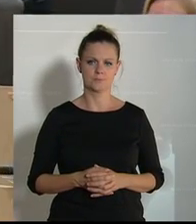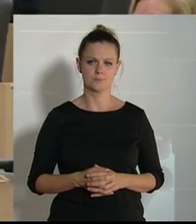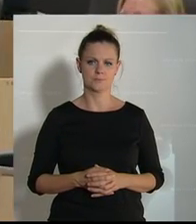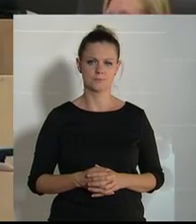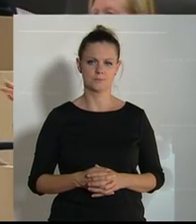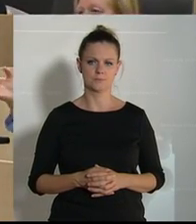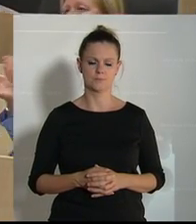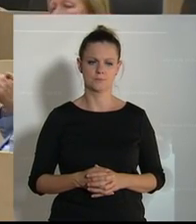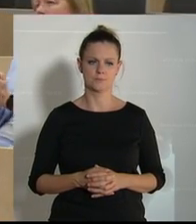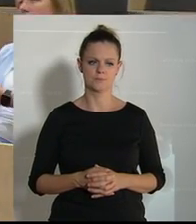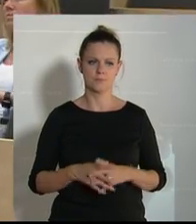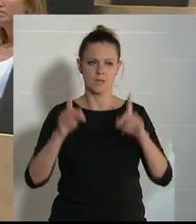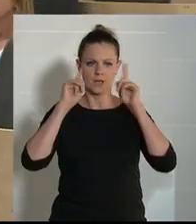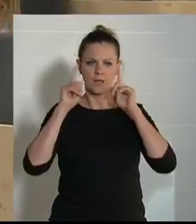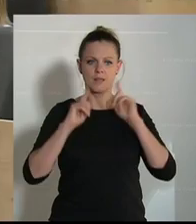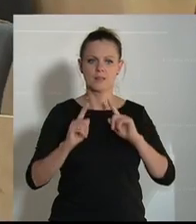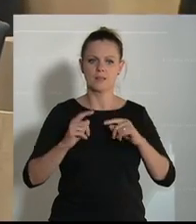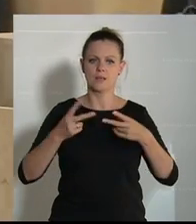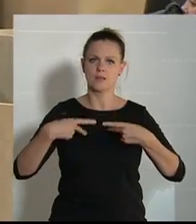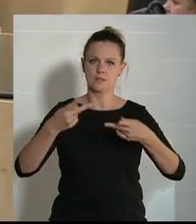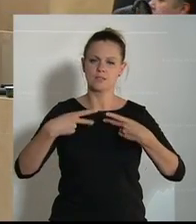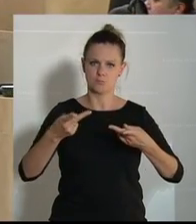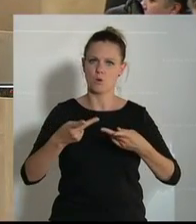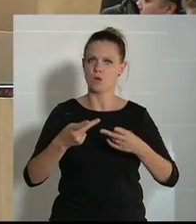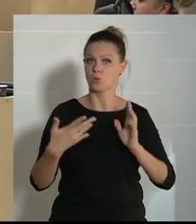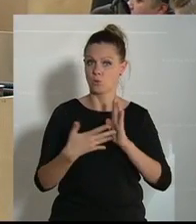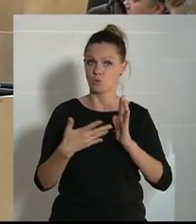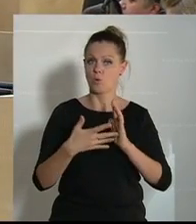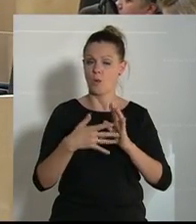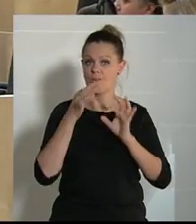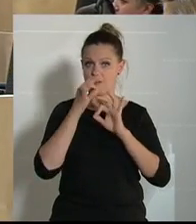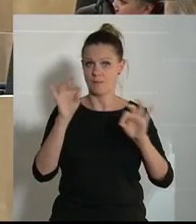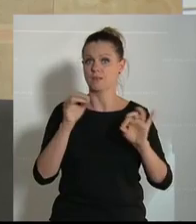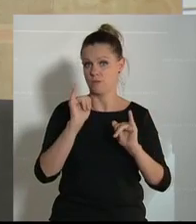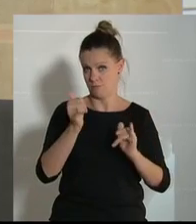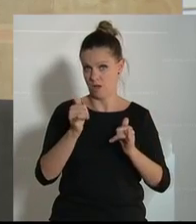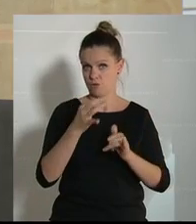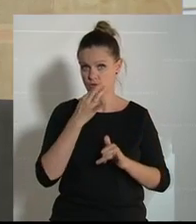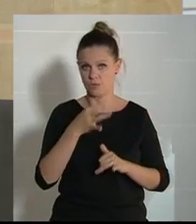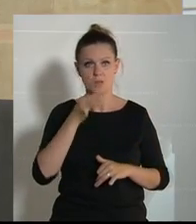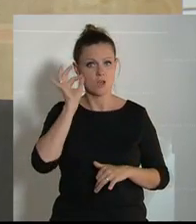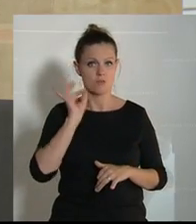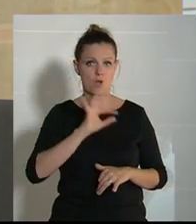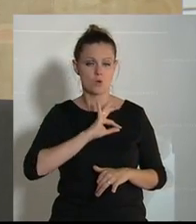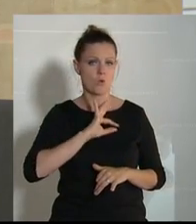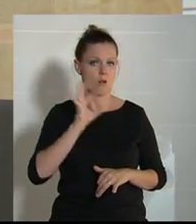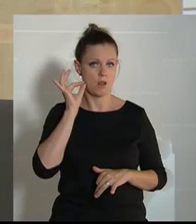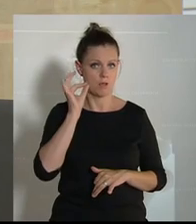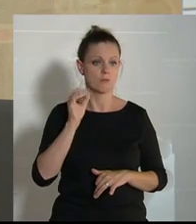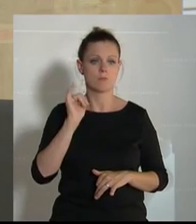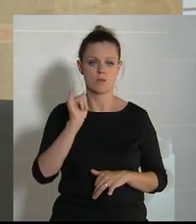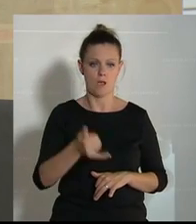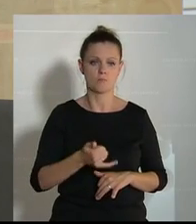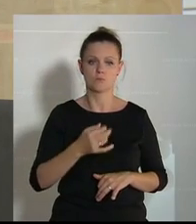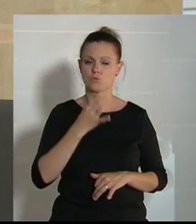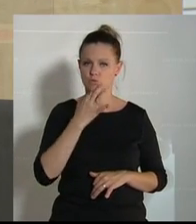Ja, und bei den Tiertransporten ist das eine die Kontrolle, ja, die zu verbessern und zu intensivieren, Frau Kollegin, stehe ich absolut dazu. Das